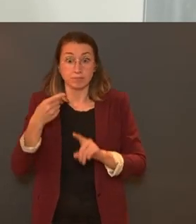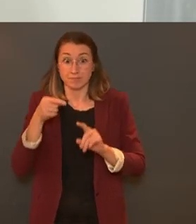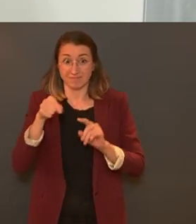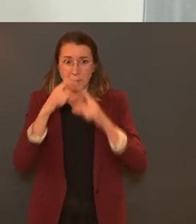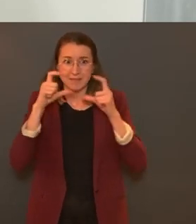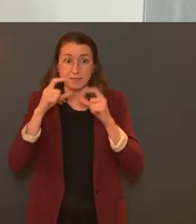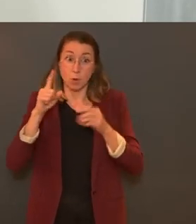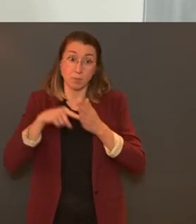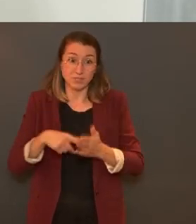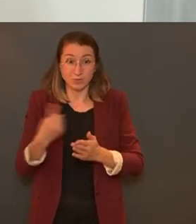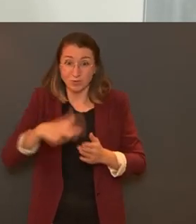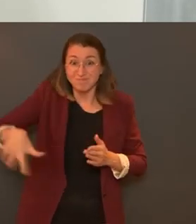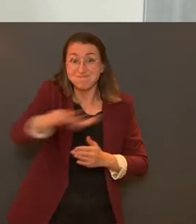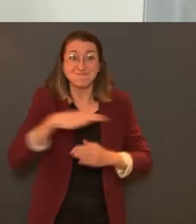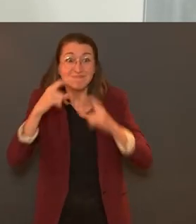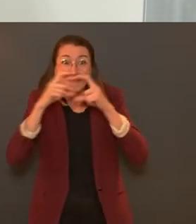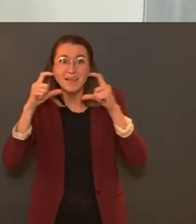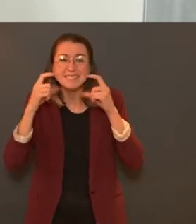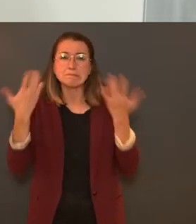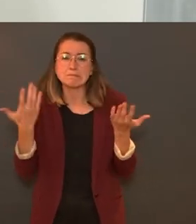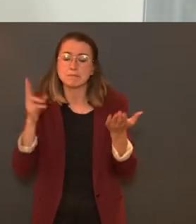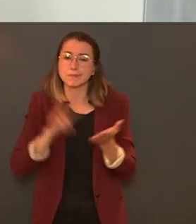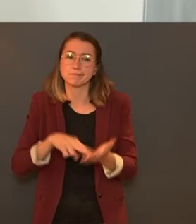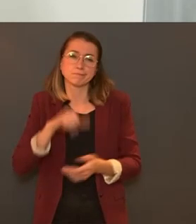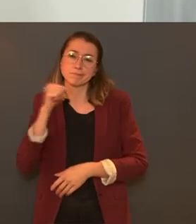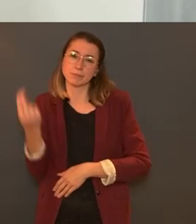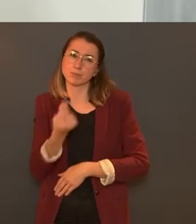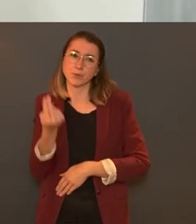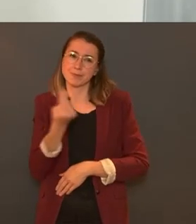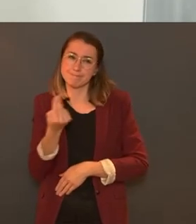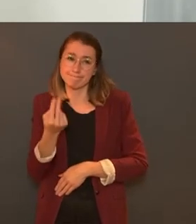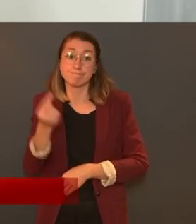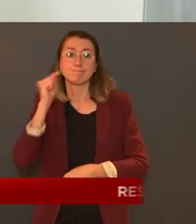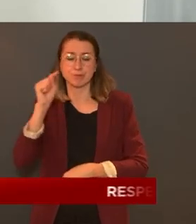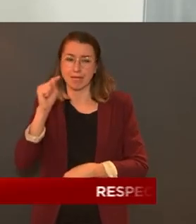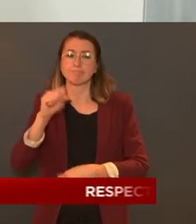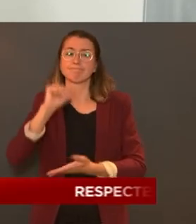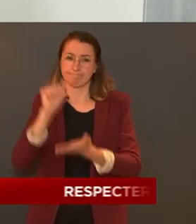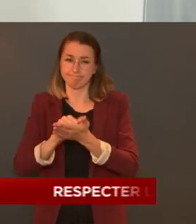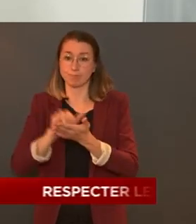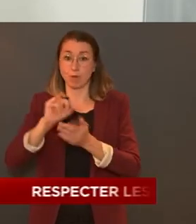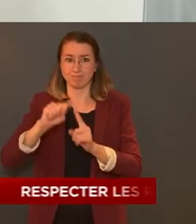C'est pourquoi dès le 1er octobre, le masque ne sera plus obligatoire à l'extérieur, sauf